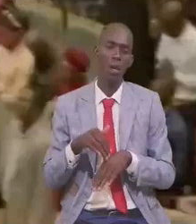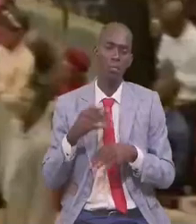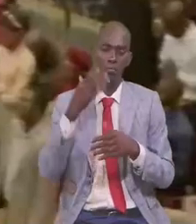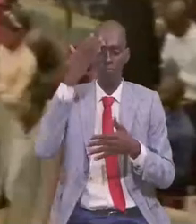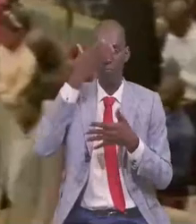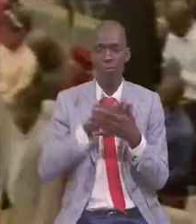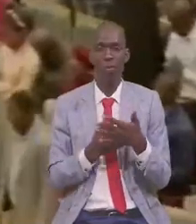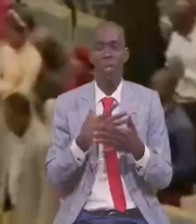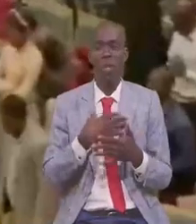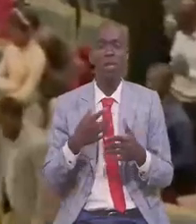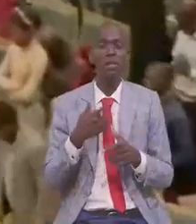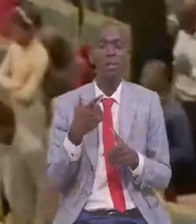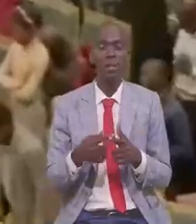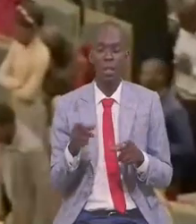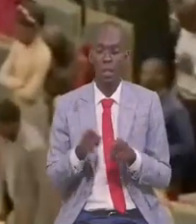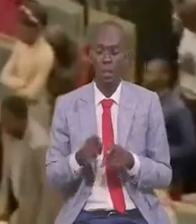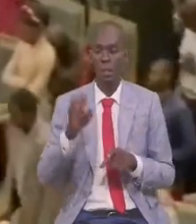Mais comme il a suivi,